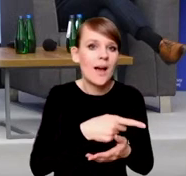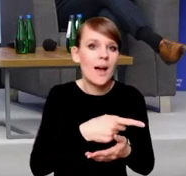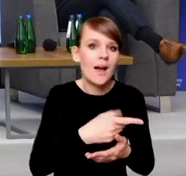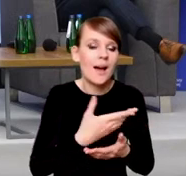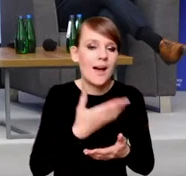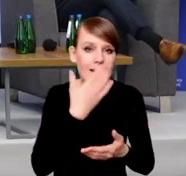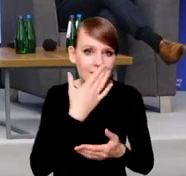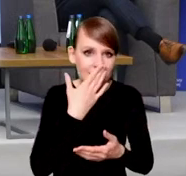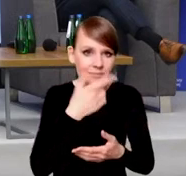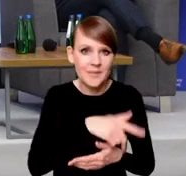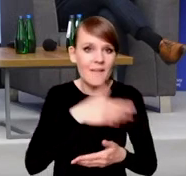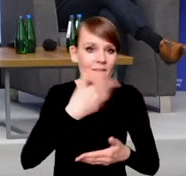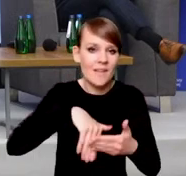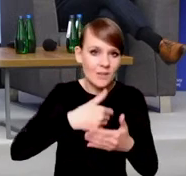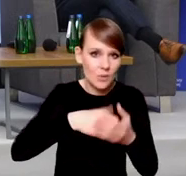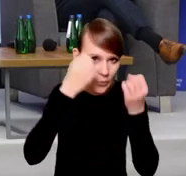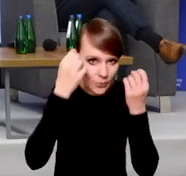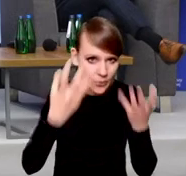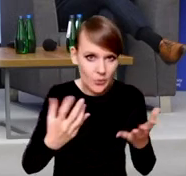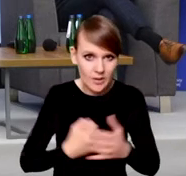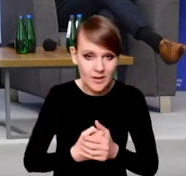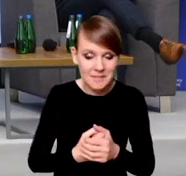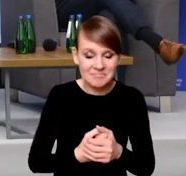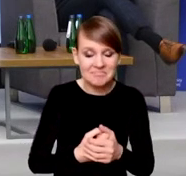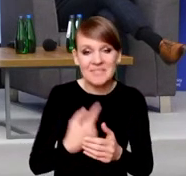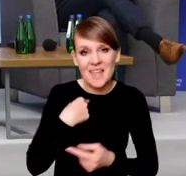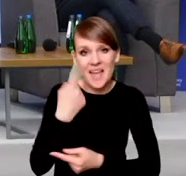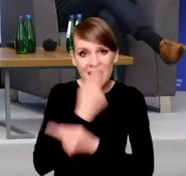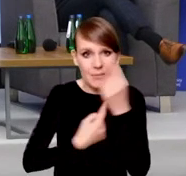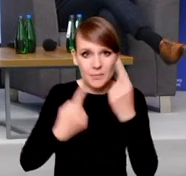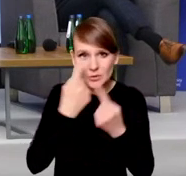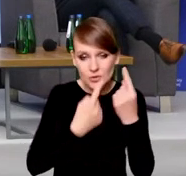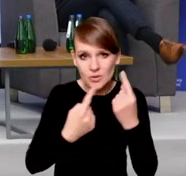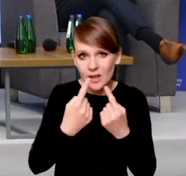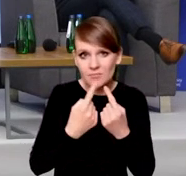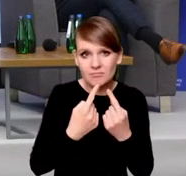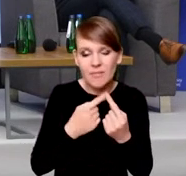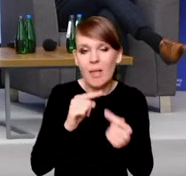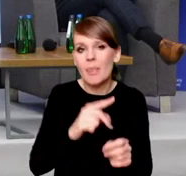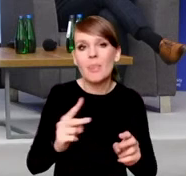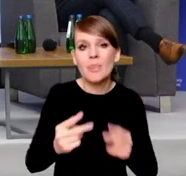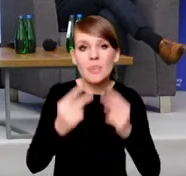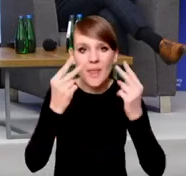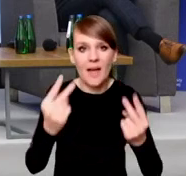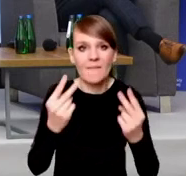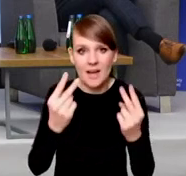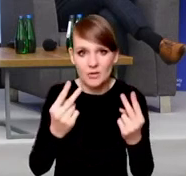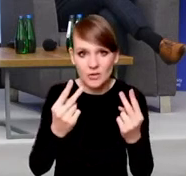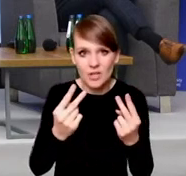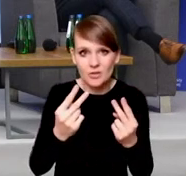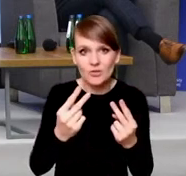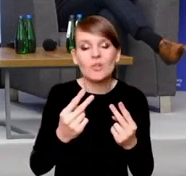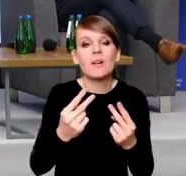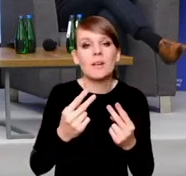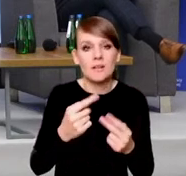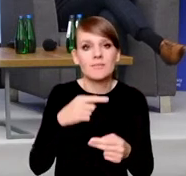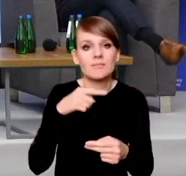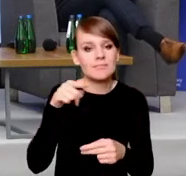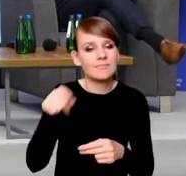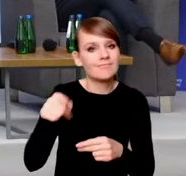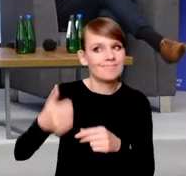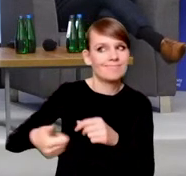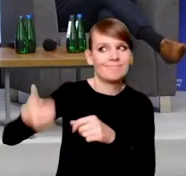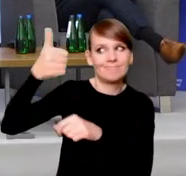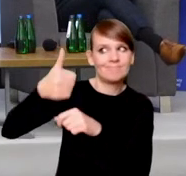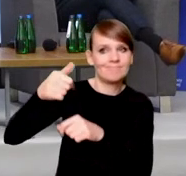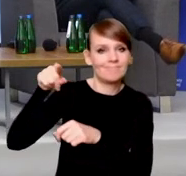tą wewnętrzną kulturę. I wydaje mi się, że właściwie najważniejszą rzeczą jest ta iskierka z góry. Jak ta iskierka